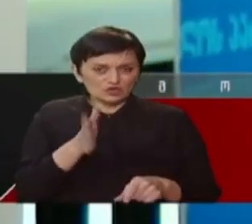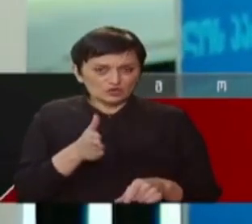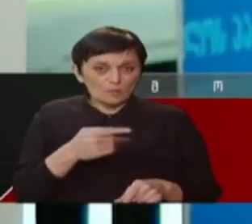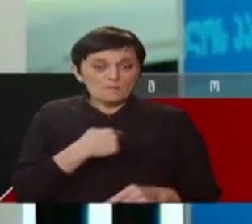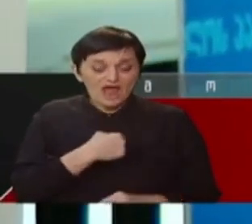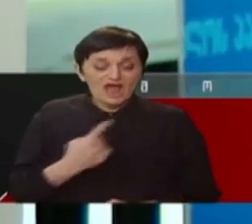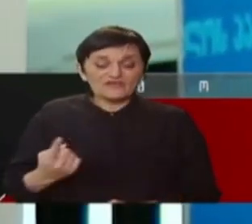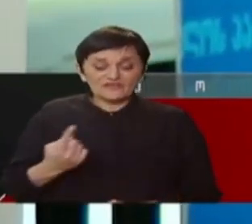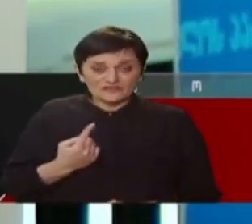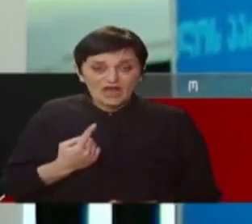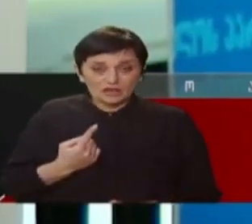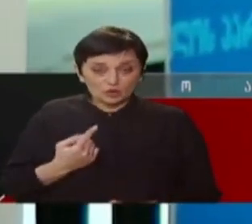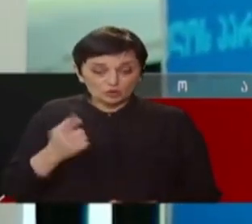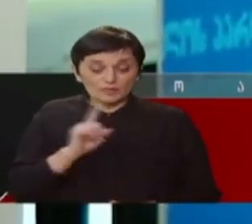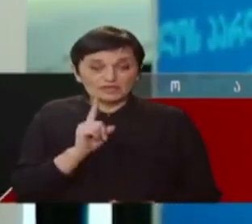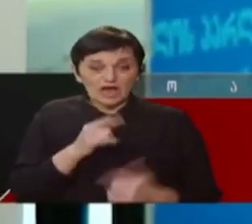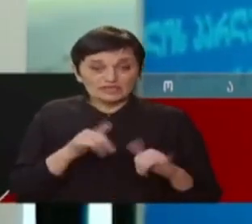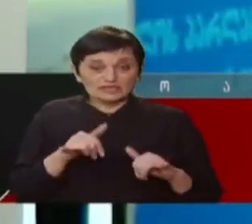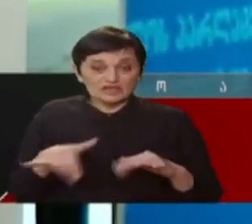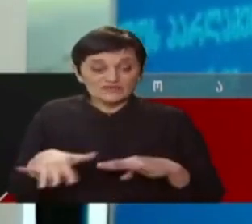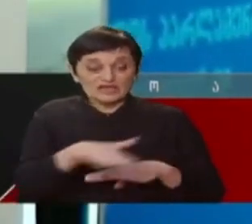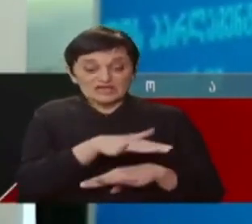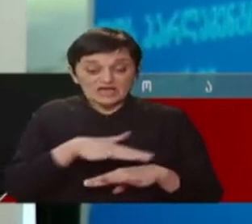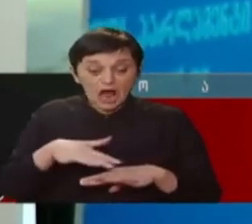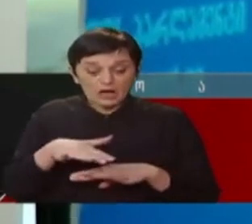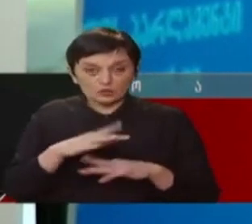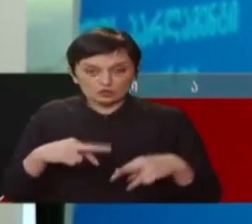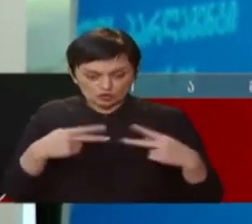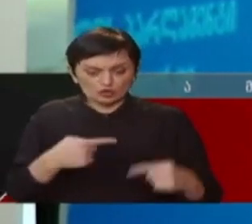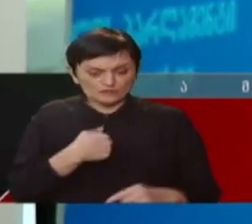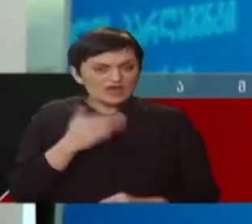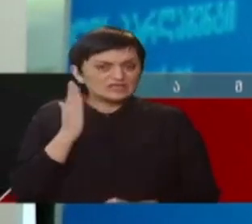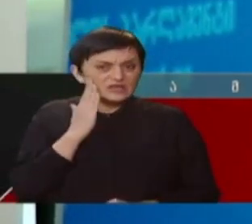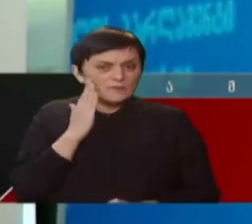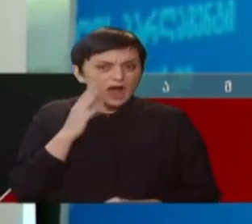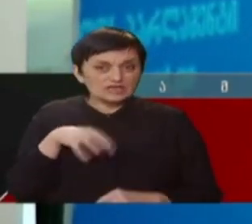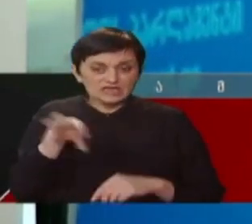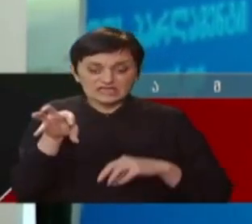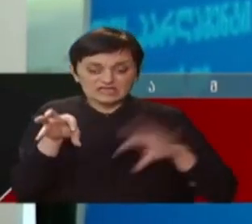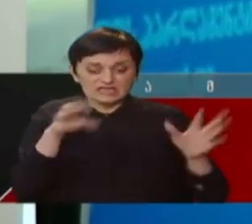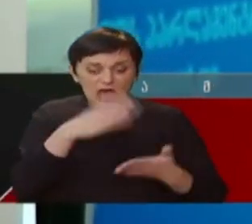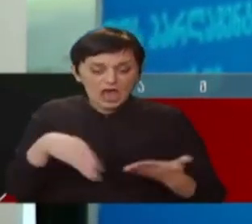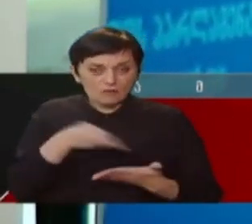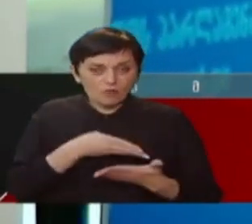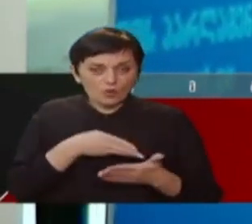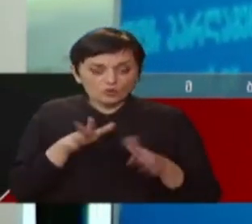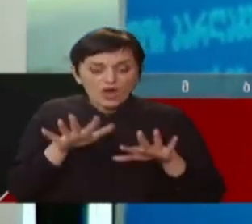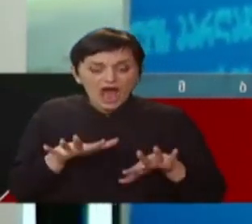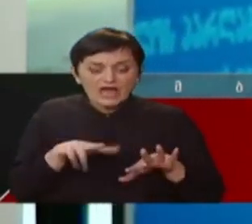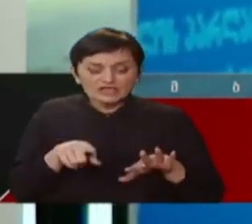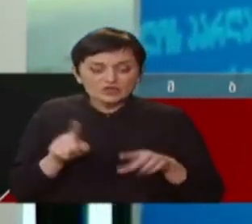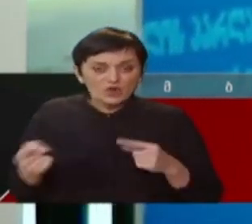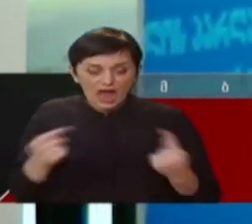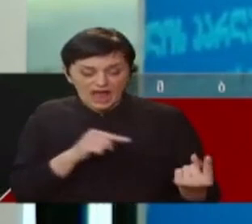მე ველოდები იმ შემთხვევაში თუ რა საკვირველია გარემოებები შეიცვალება და ჩვენ მართლა მოახერხებ დეპოლარიზაციას, ადგილს ვიპოვით რაღაცნაირად იმისთვის რომ